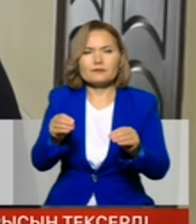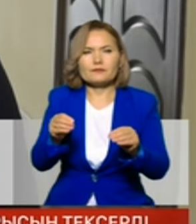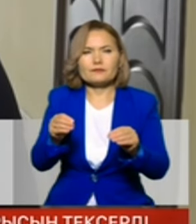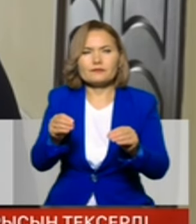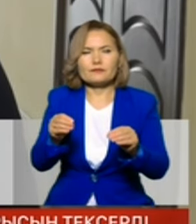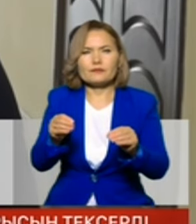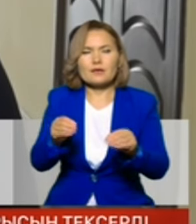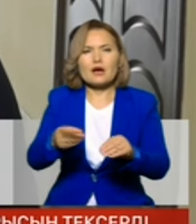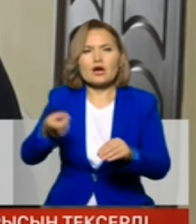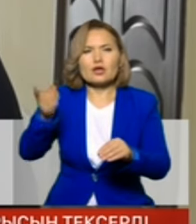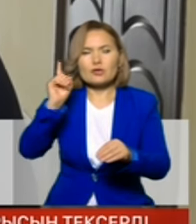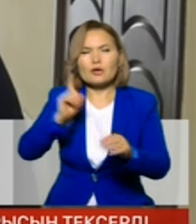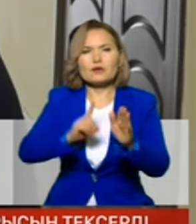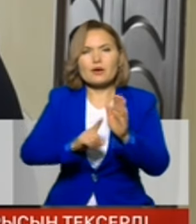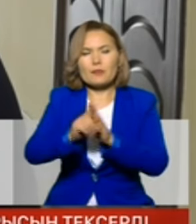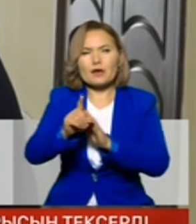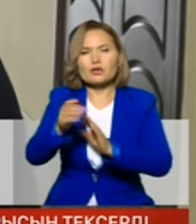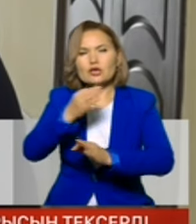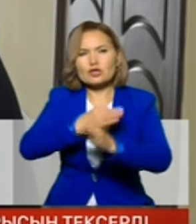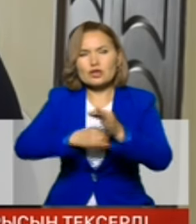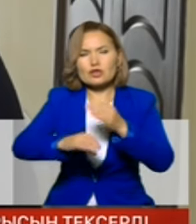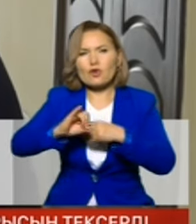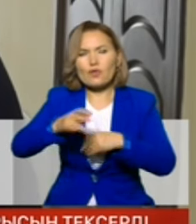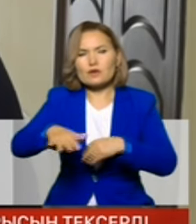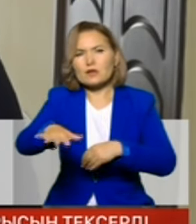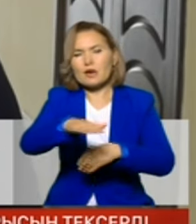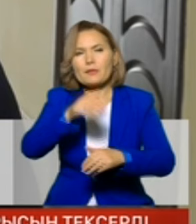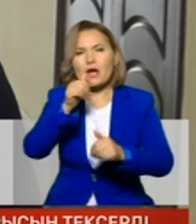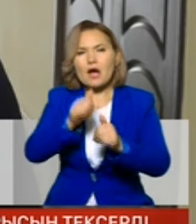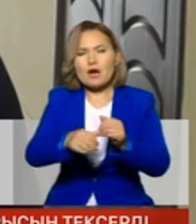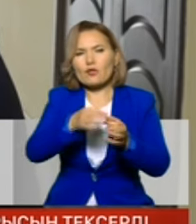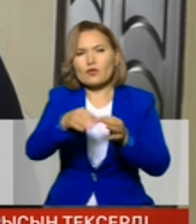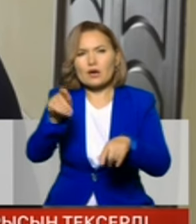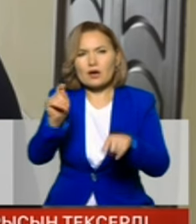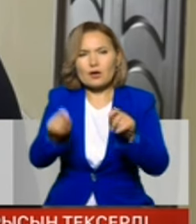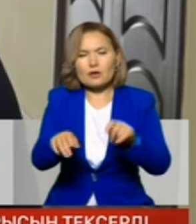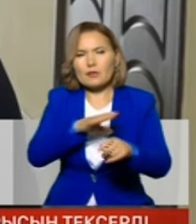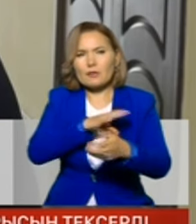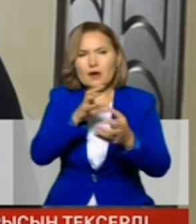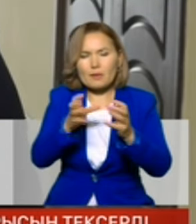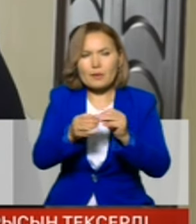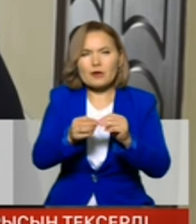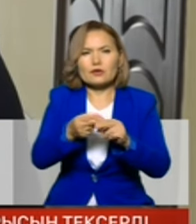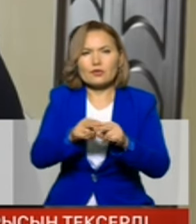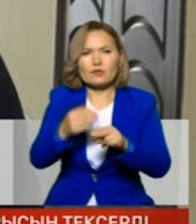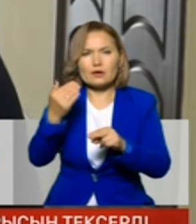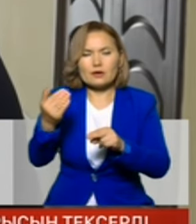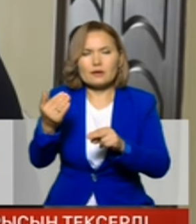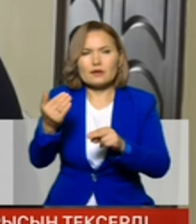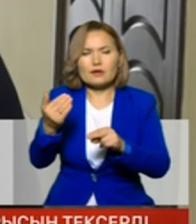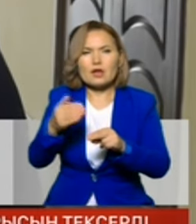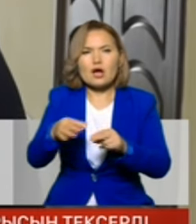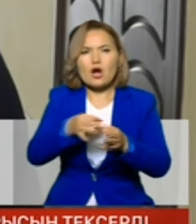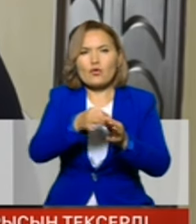олардың сонау батыстан, шығыстан, оңтүстіктен, әр еліміздің әр өңірінен жастар келіп жатыр. Соның барлығы осы